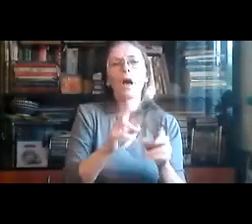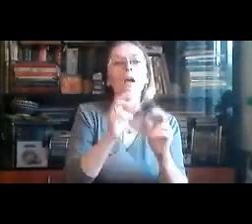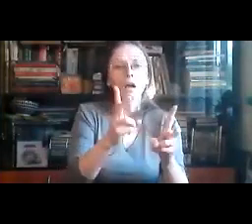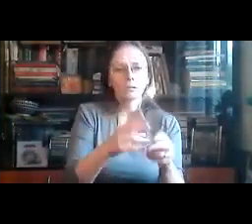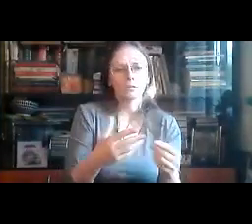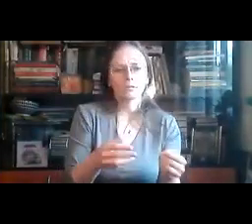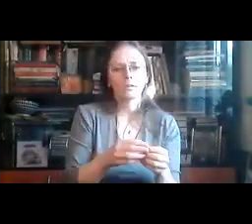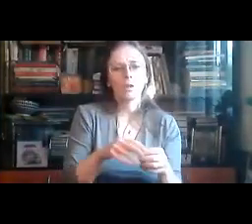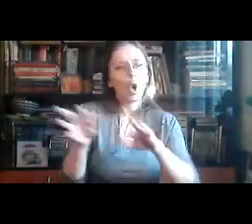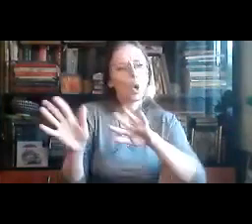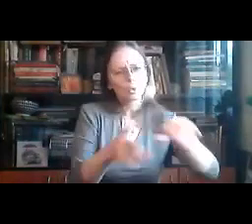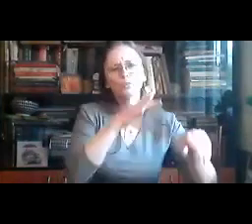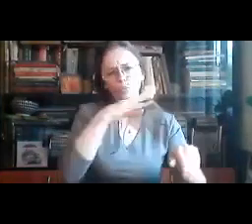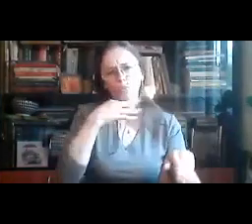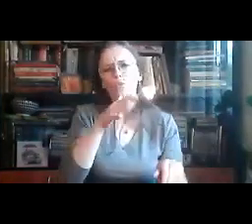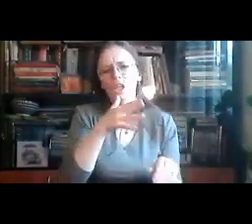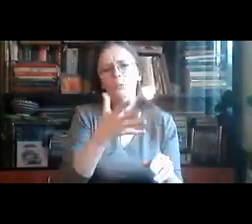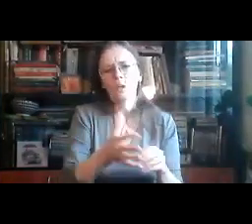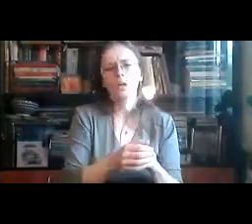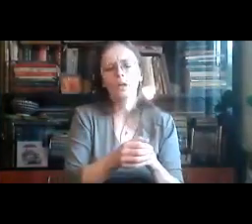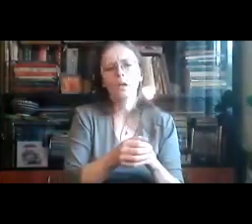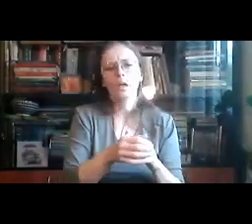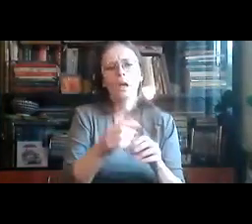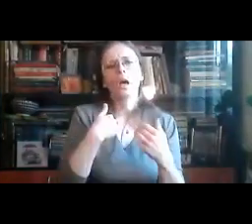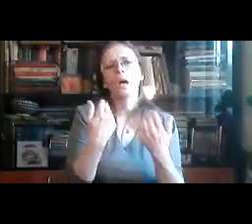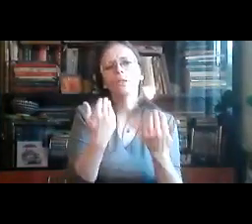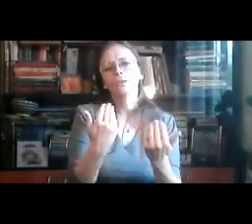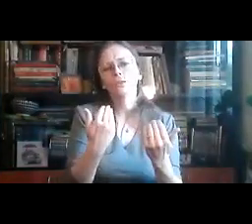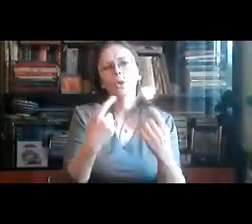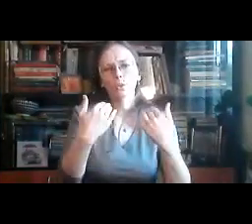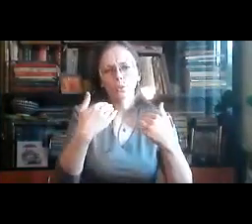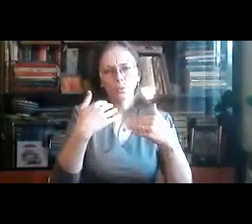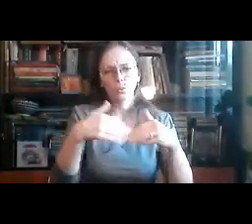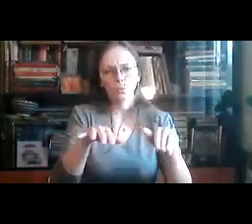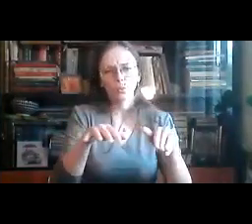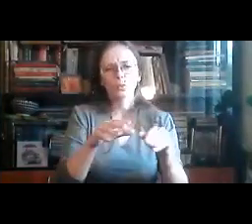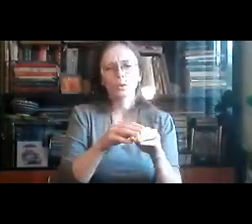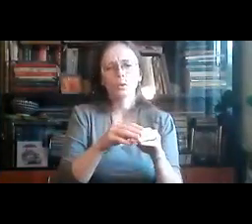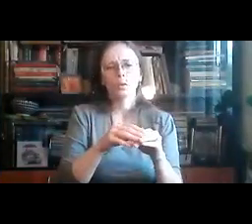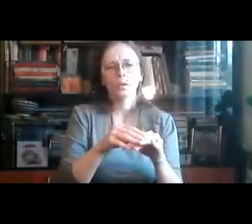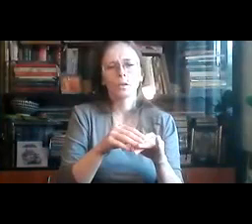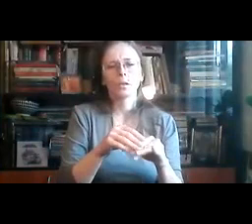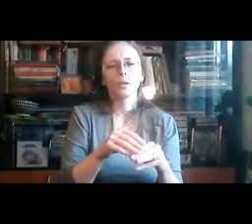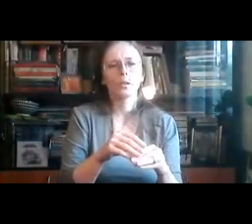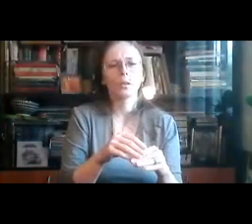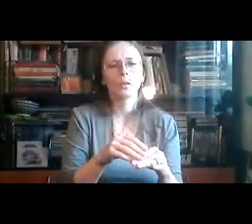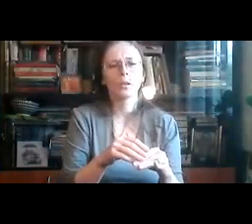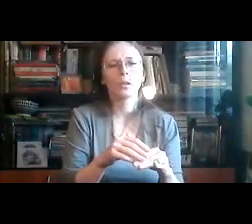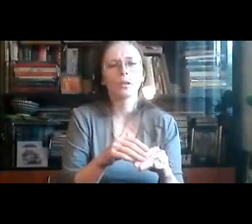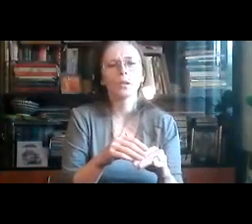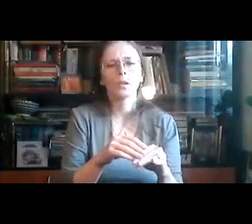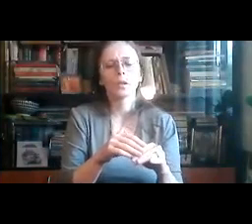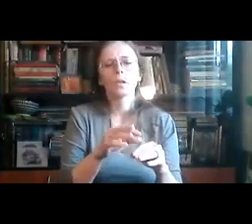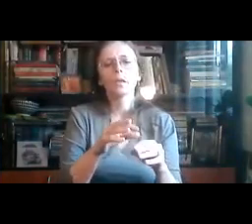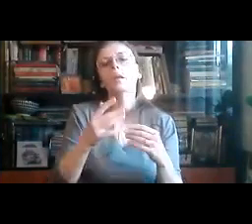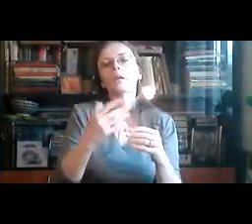сейчас нахожусь как бы в силе, по силе обстоятельств как бы в Вене, застрял, не могу вернуться домой. Вот. И здесь уже начала жизнь, люди